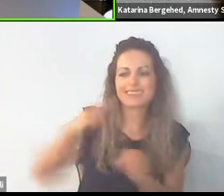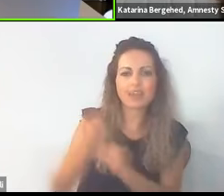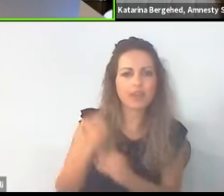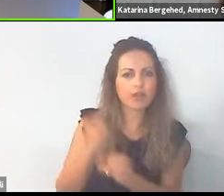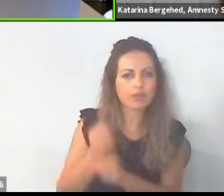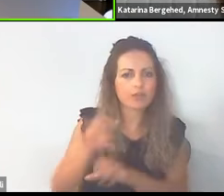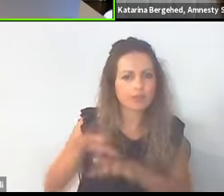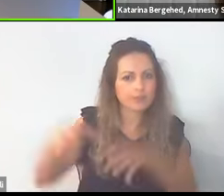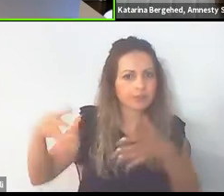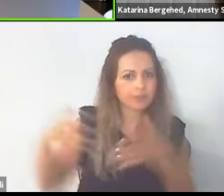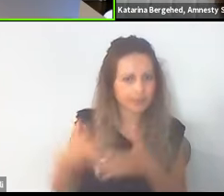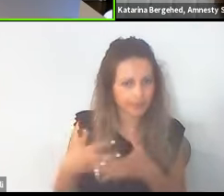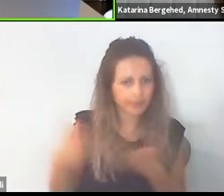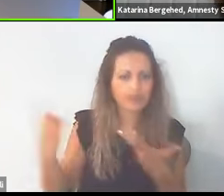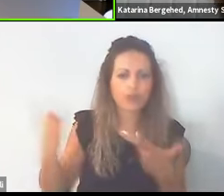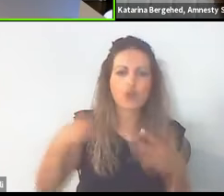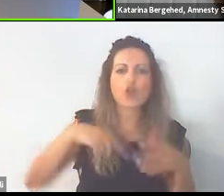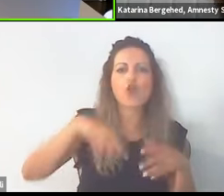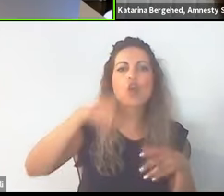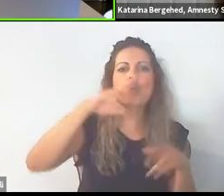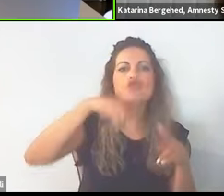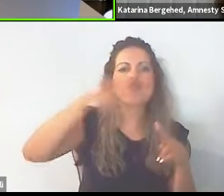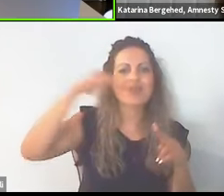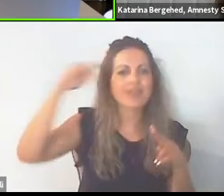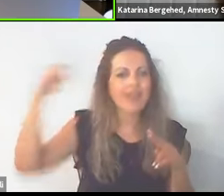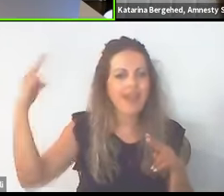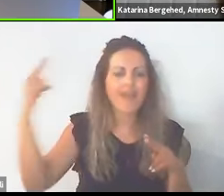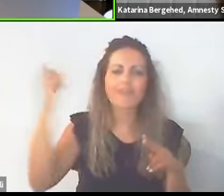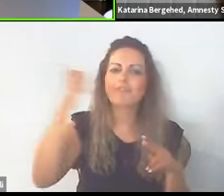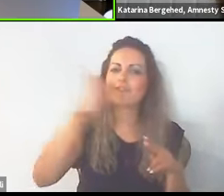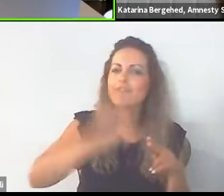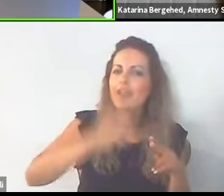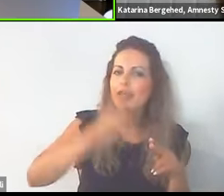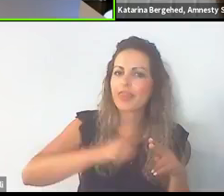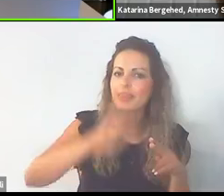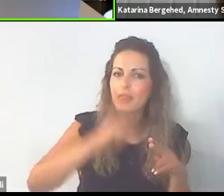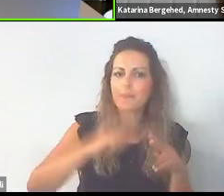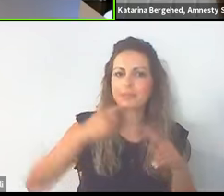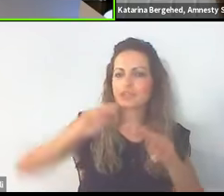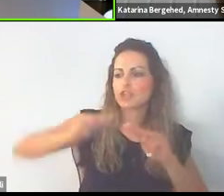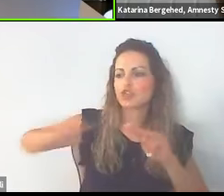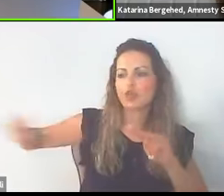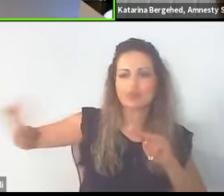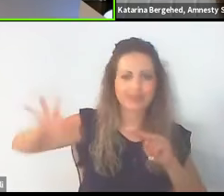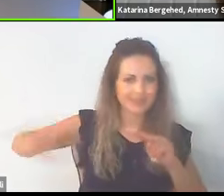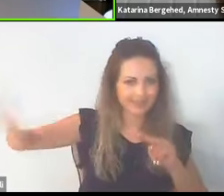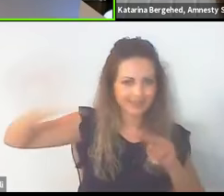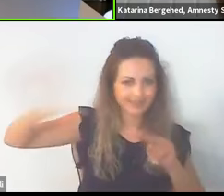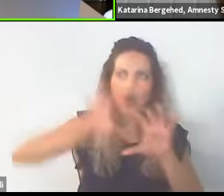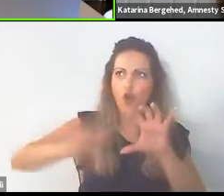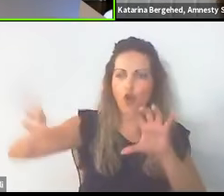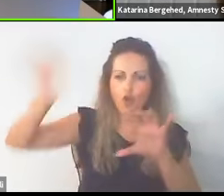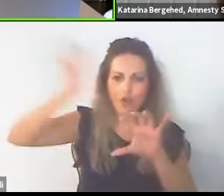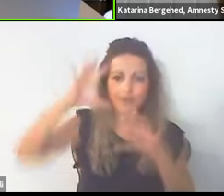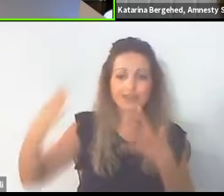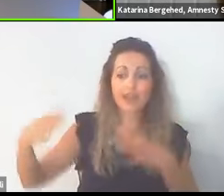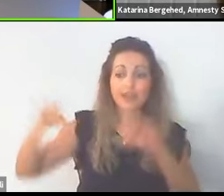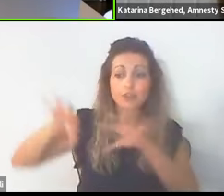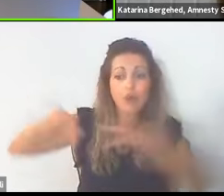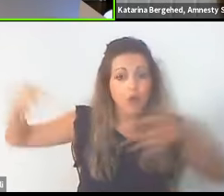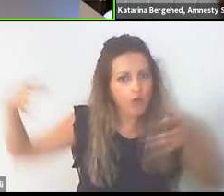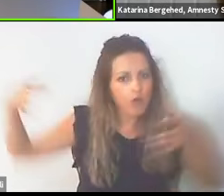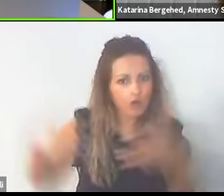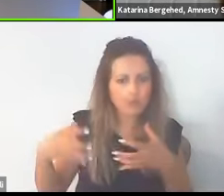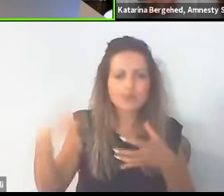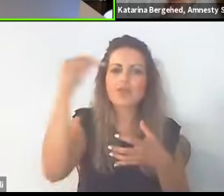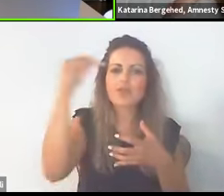Φιλανδία, τους γείτονές μας δηλαδή, ξεκινήσαμε να δουλεύουμε μαζί ειδικά σε ζητήματα που αφορούν τα θύματα και τις